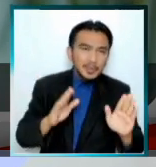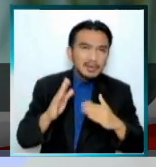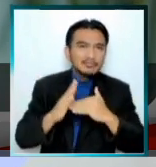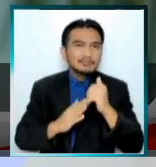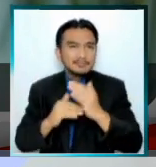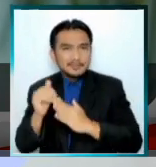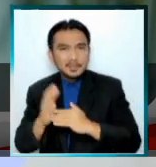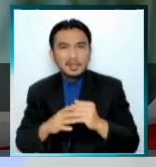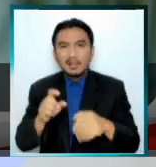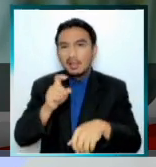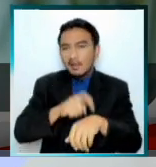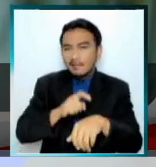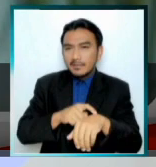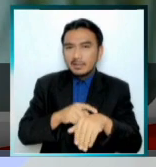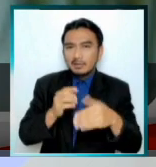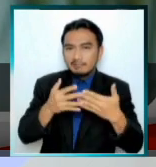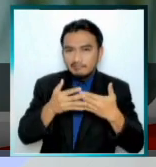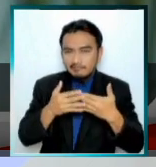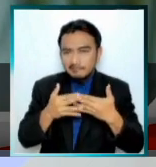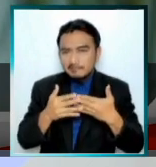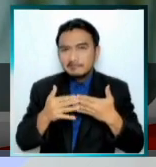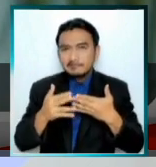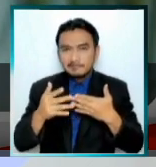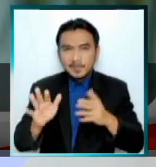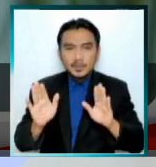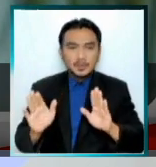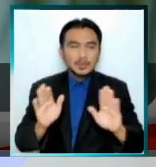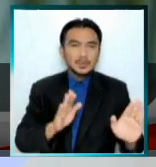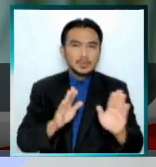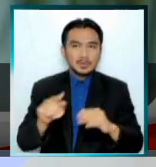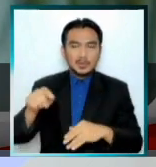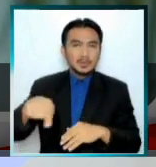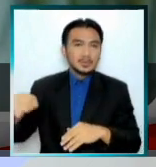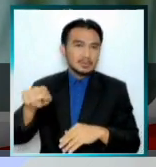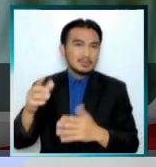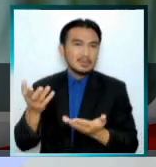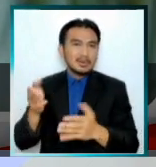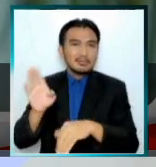kaunting breathing room itong ating mga MSMEs. Siguro yung